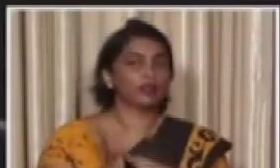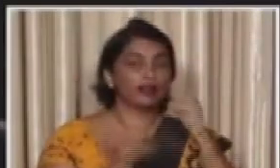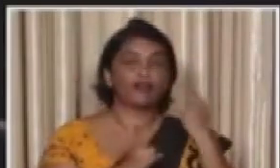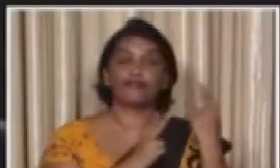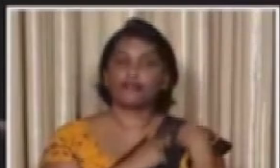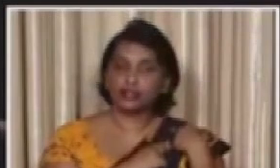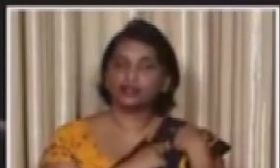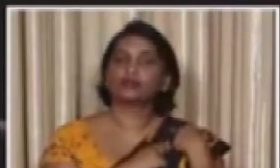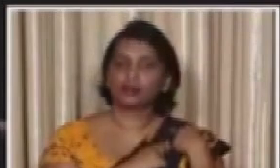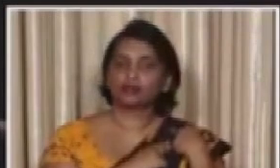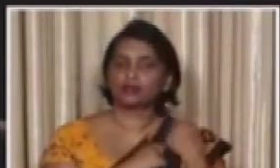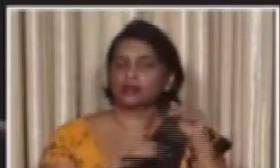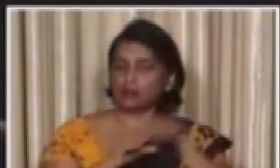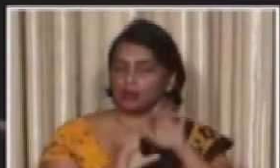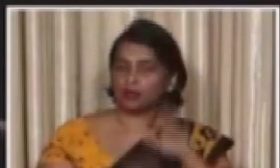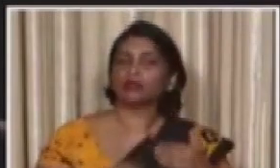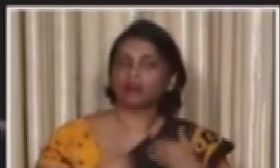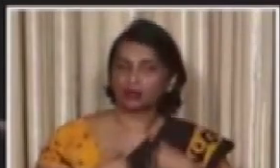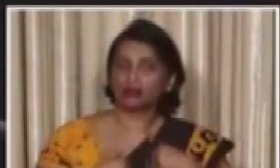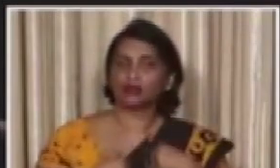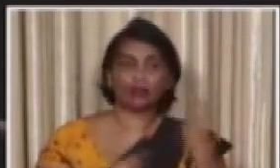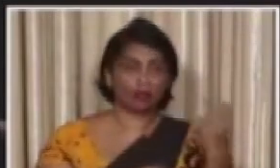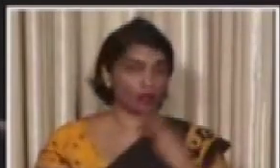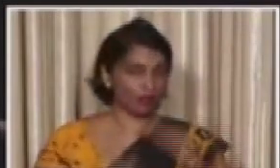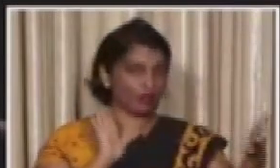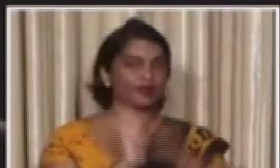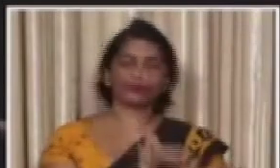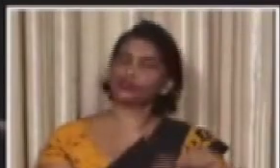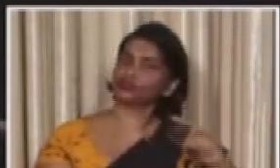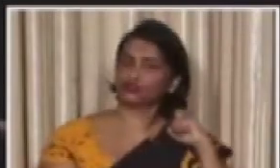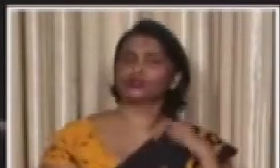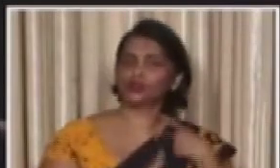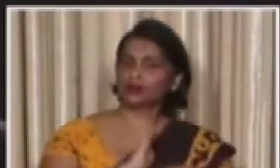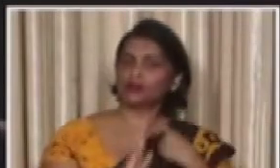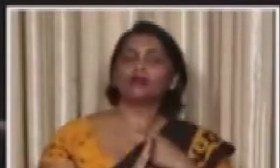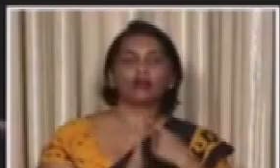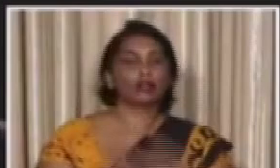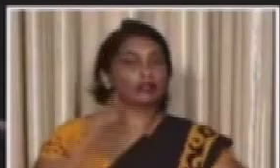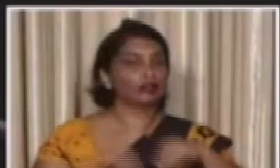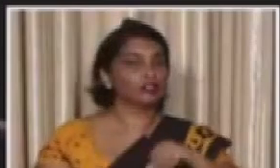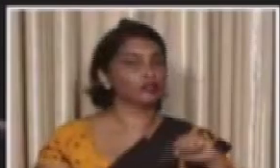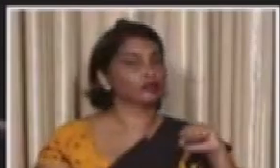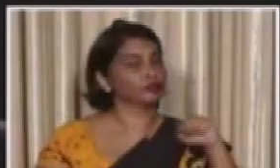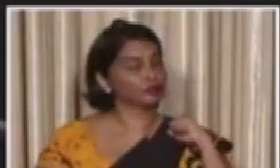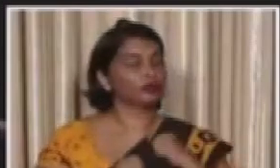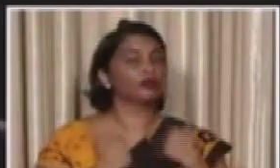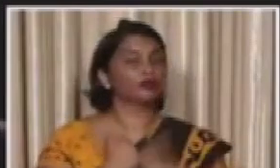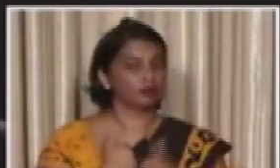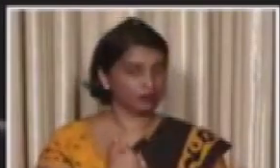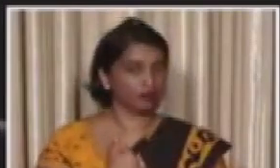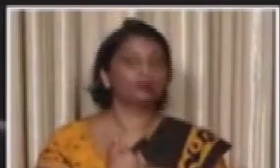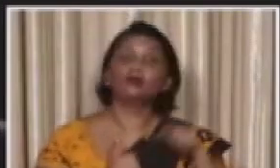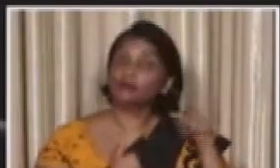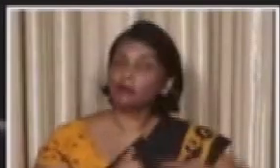යුතුකම හා වගකීම වී තිබුණේ අපි දෙපාර්ශවයේ එකතු වී ශක්තිමත් වී රටේ දැවැන්ත දේශපාලන බලවේගය සාදා